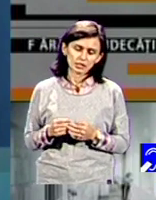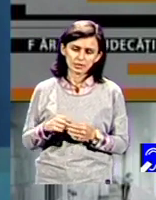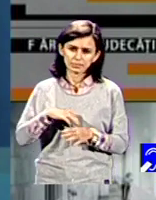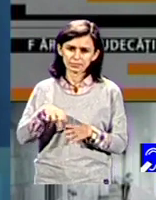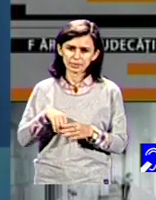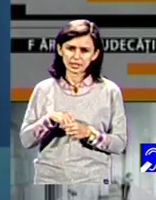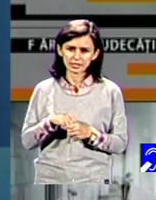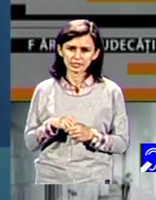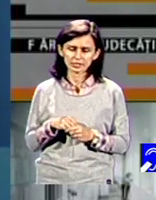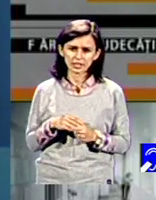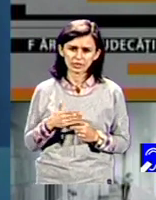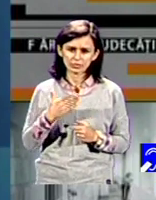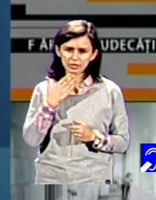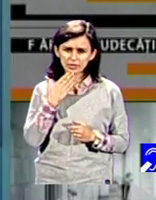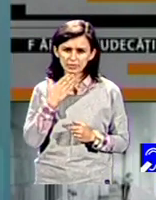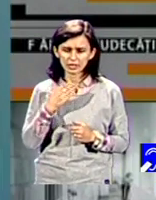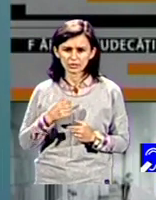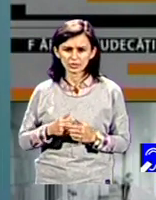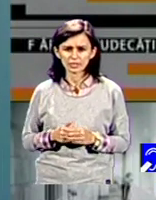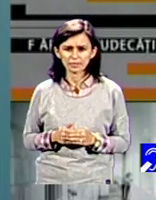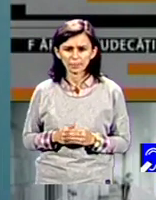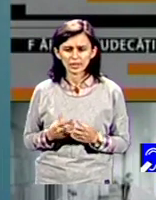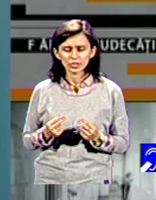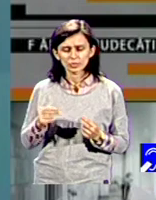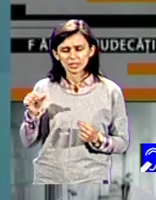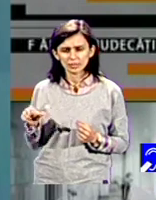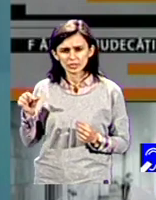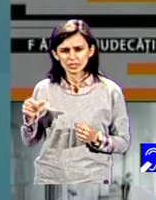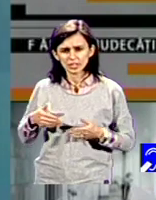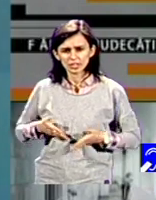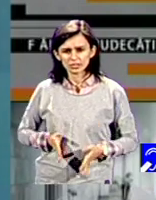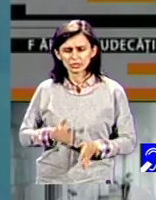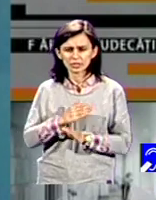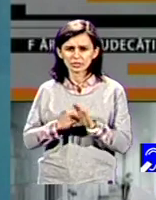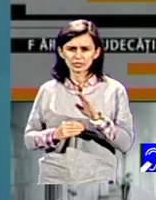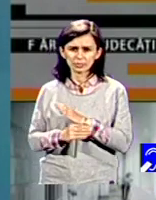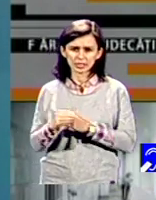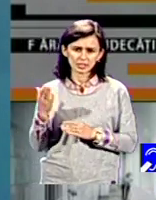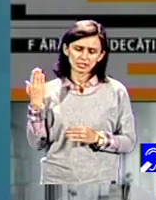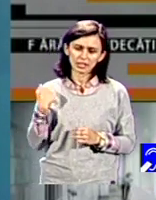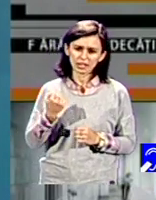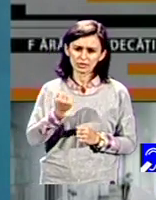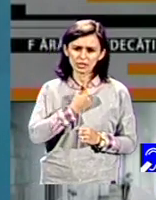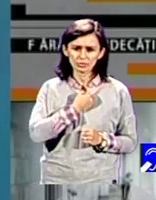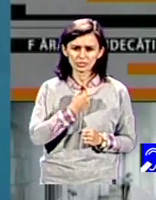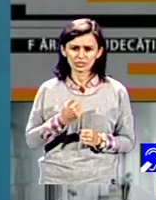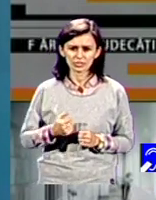datei și multe prun și am spus cu dizabilități erau și fără nici un fel de a